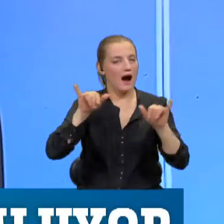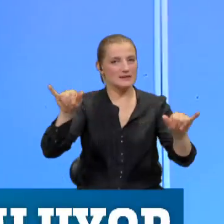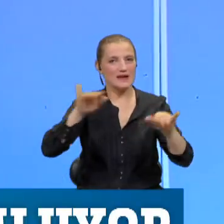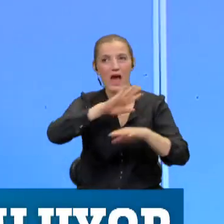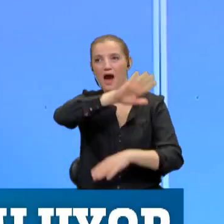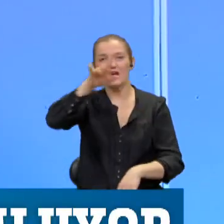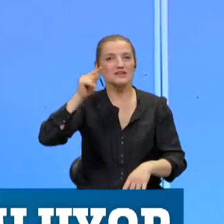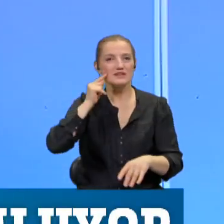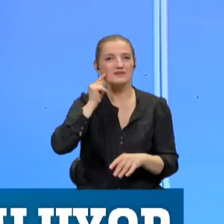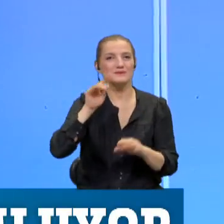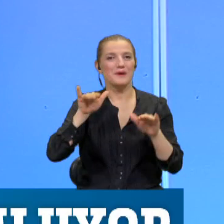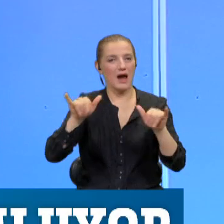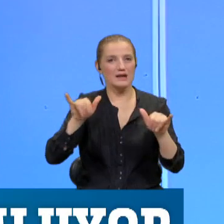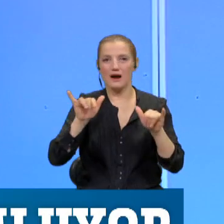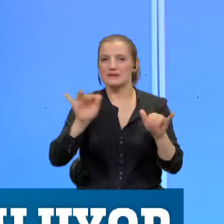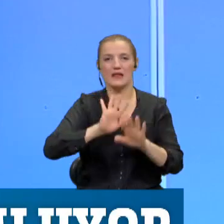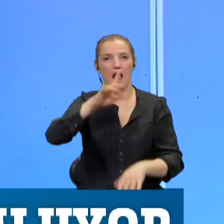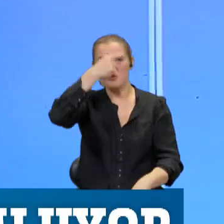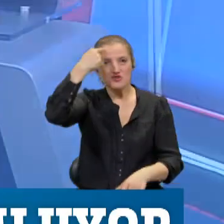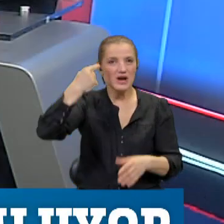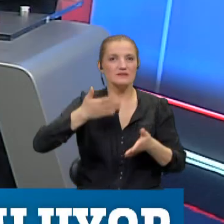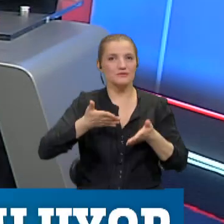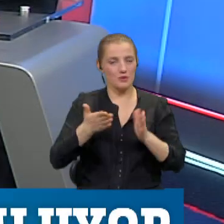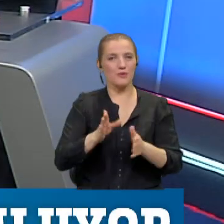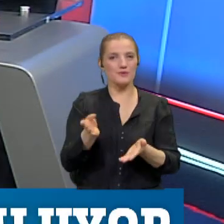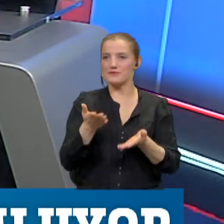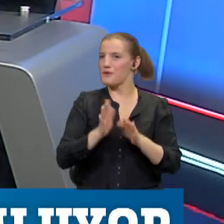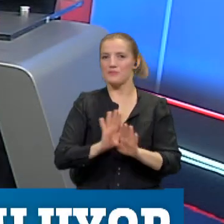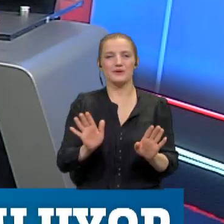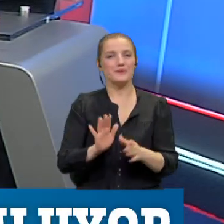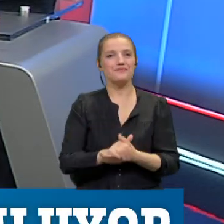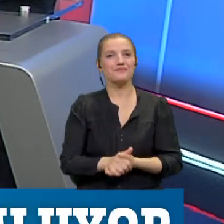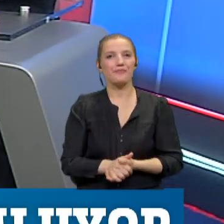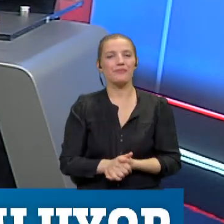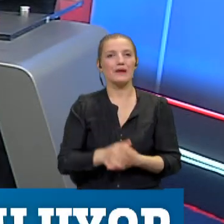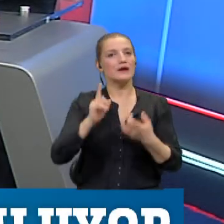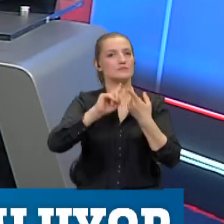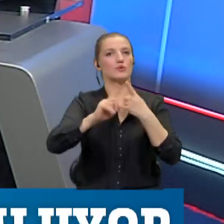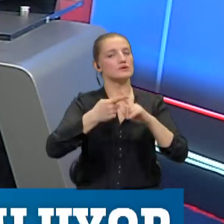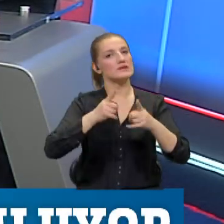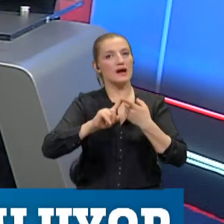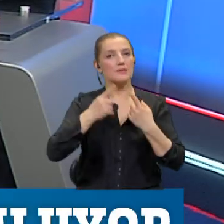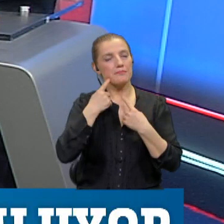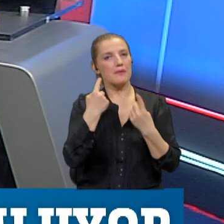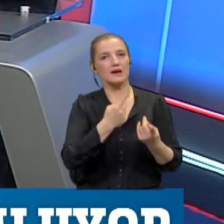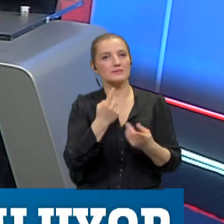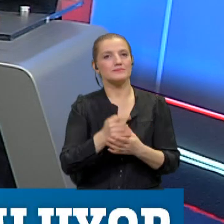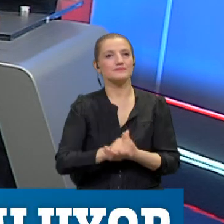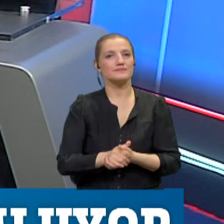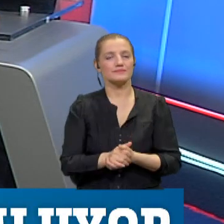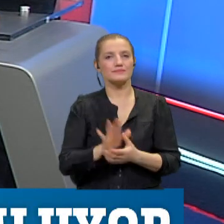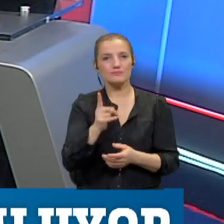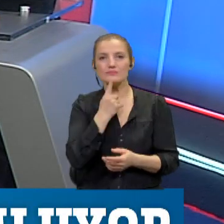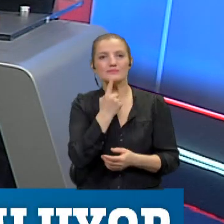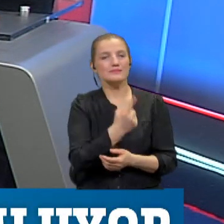olmuyor herkes şanslı doğmuyor aynı anda şarkı sözüne doğru gidiyor Evet siyasete bir geçiş yapalım mı bu arada bir şey